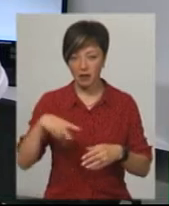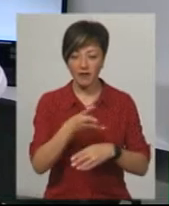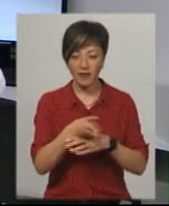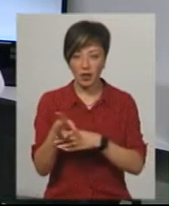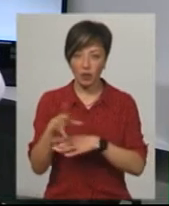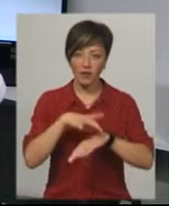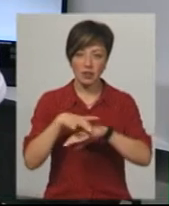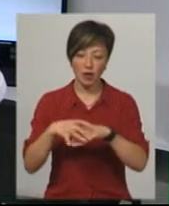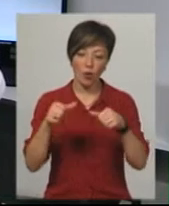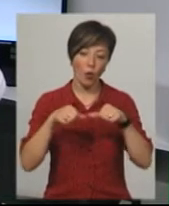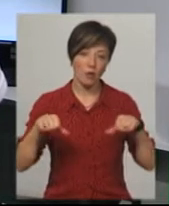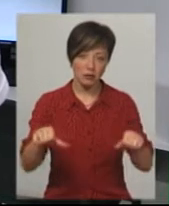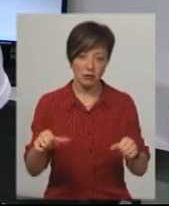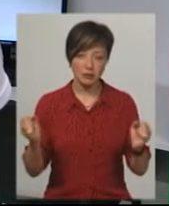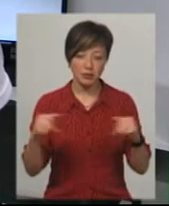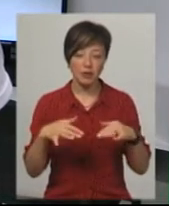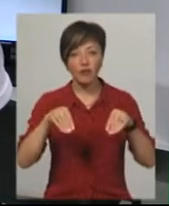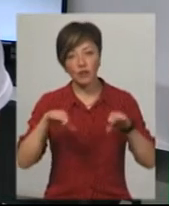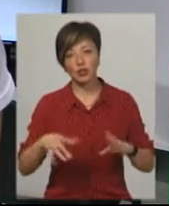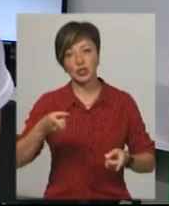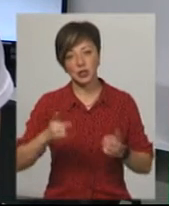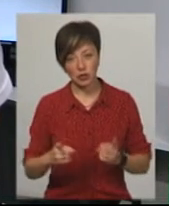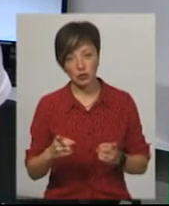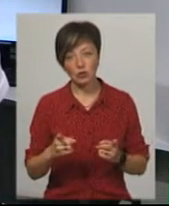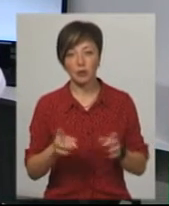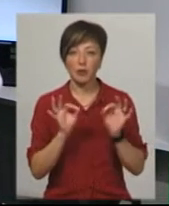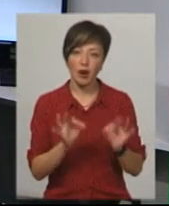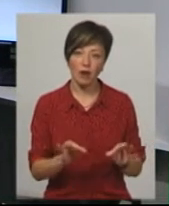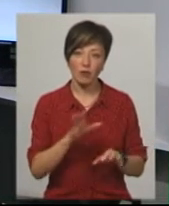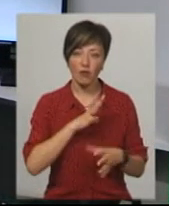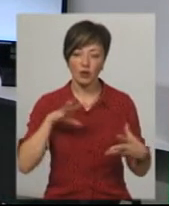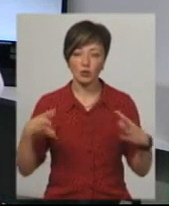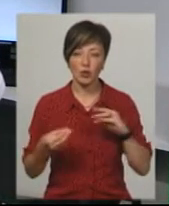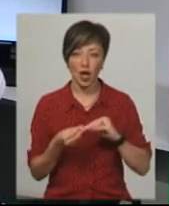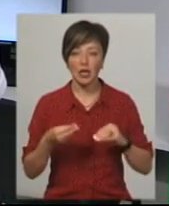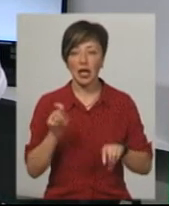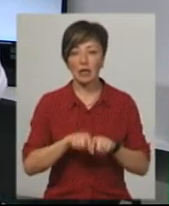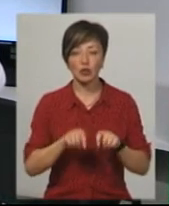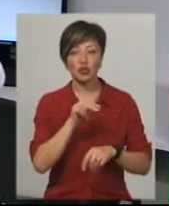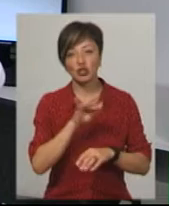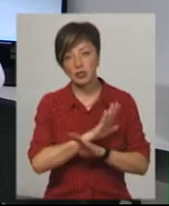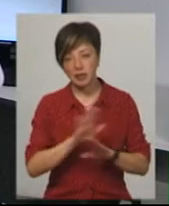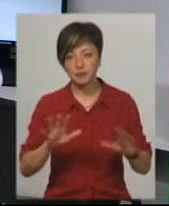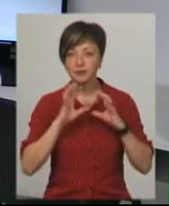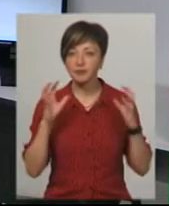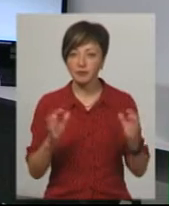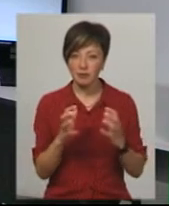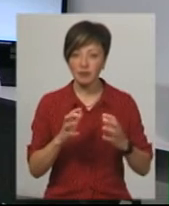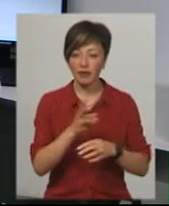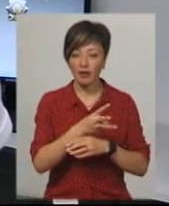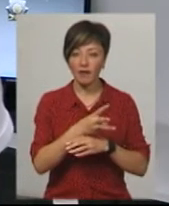можемо зібрати комісію і вирішити, чи дійсно правильний був результат іспиту, чи ні. Зберігається воно